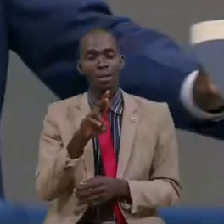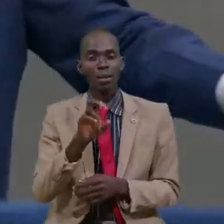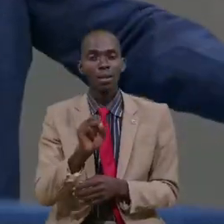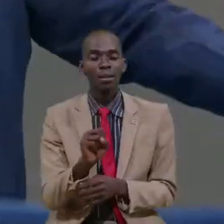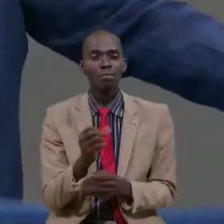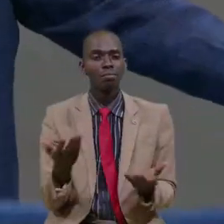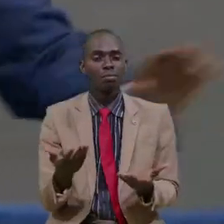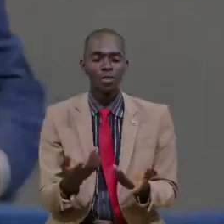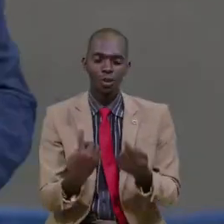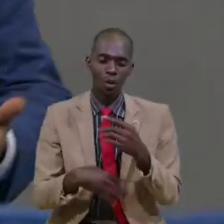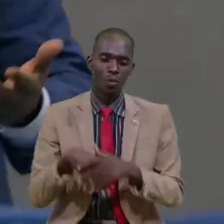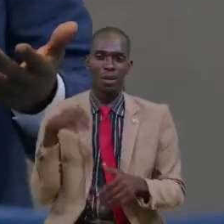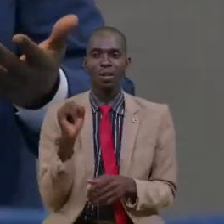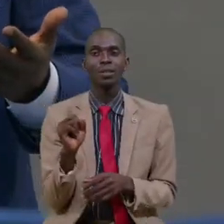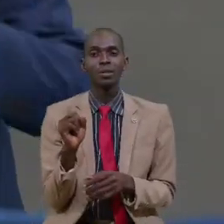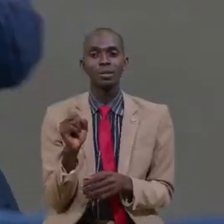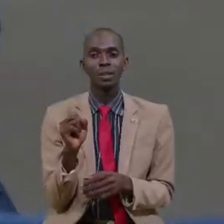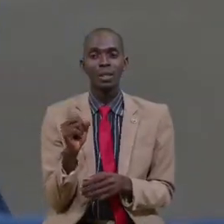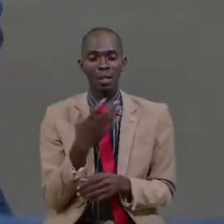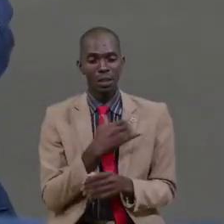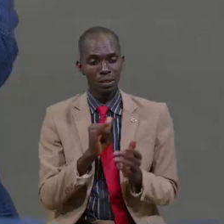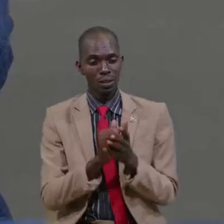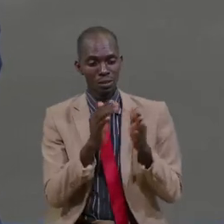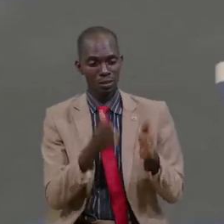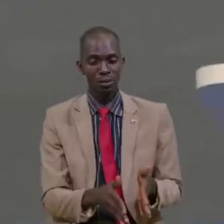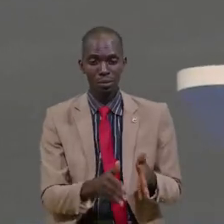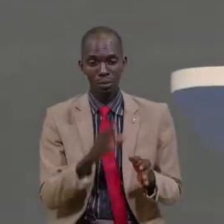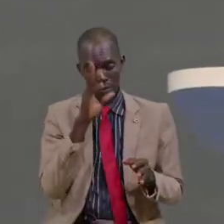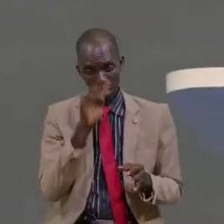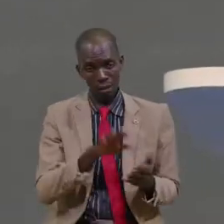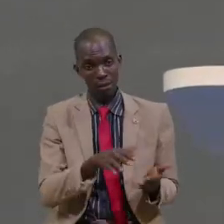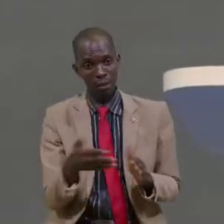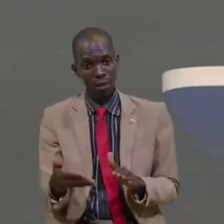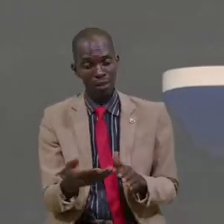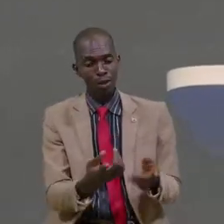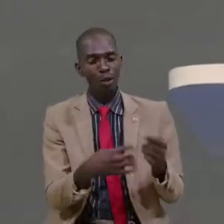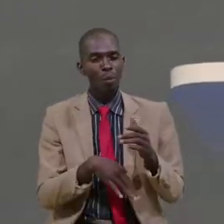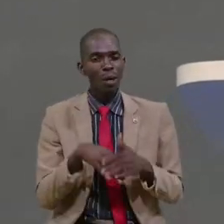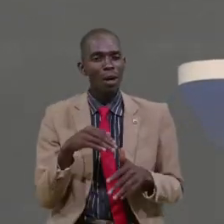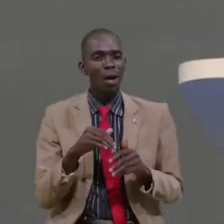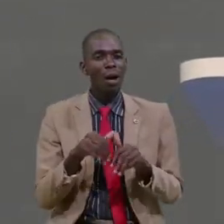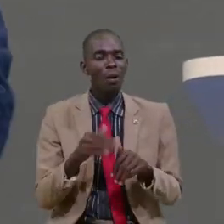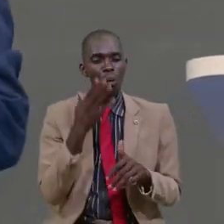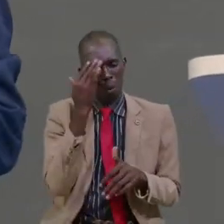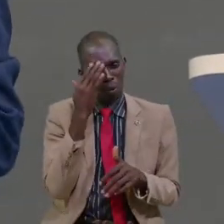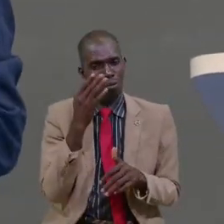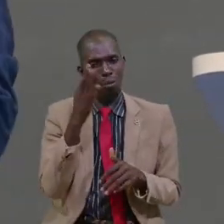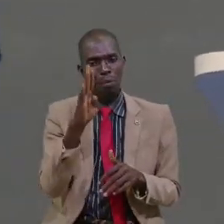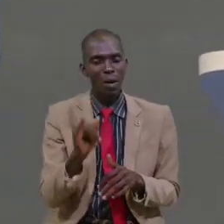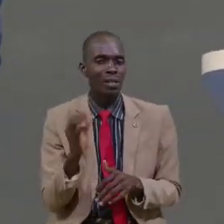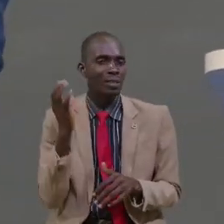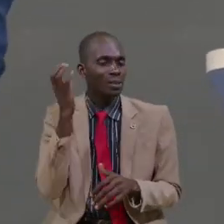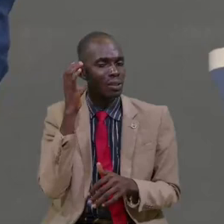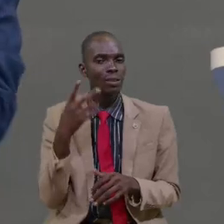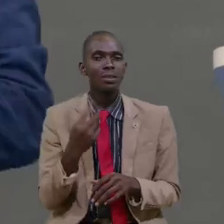Lazare, sors! Et il est sorti. simplement en écoutant